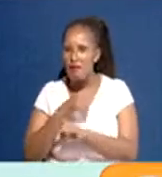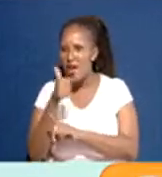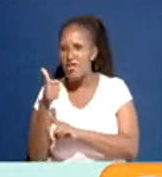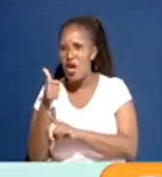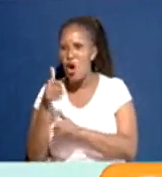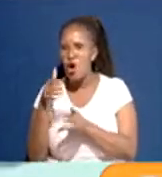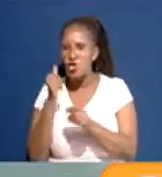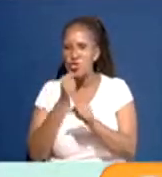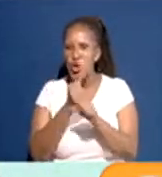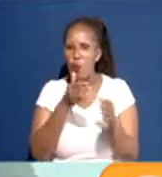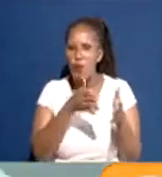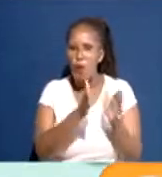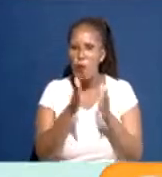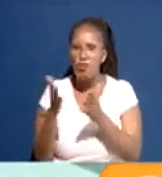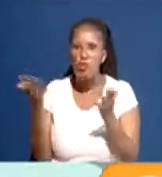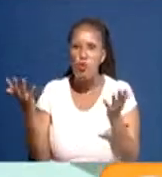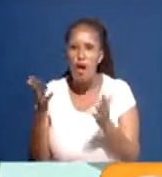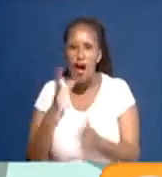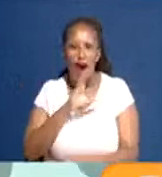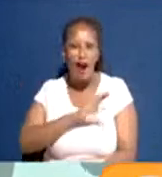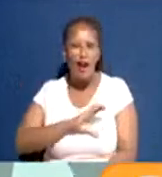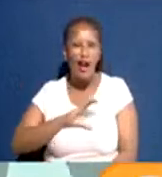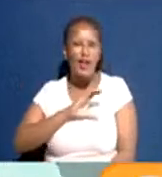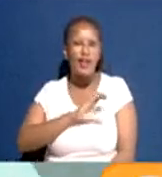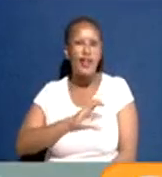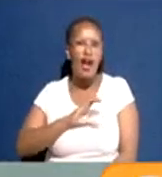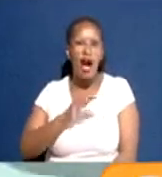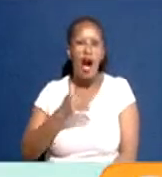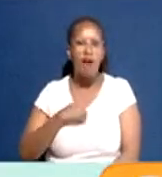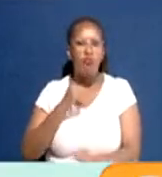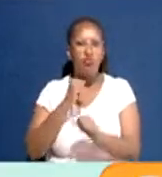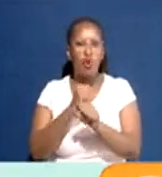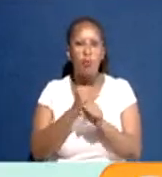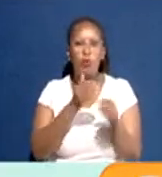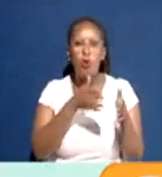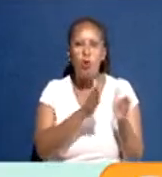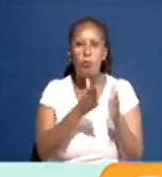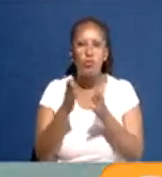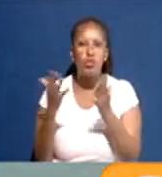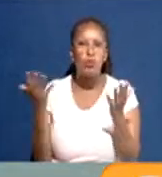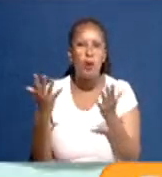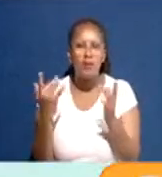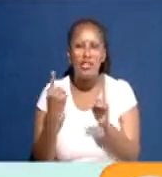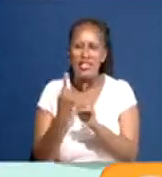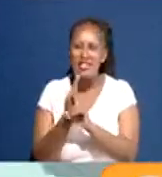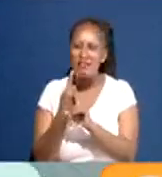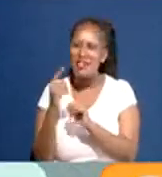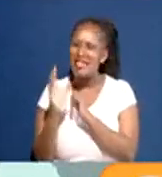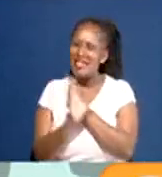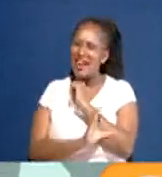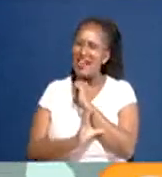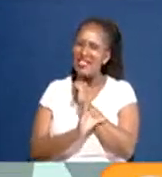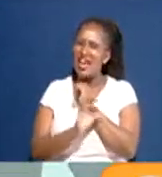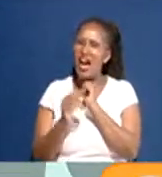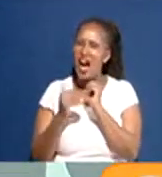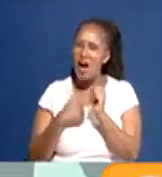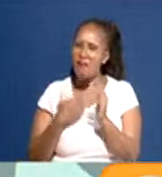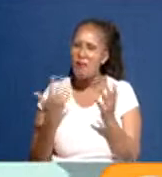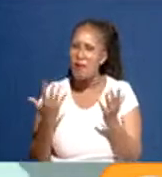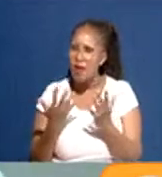ajira Canada, tuko na nafasi ya ajira kule Marekani, tuko na nafasi za